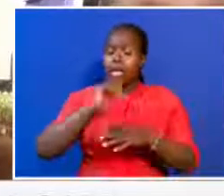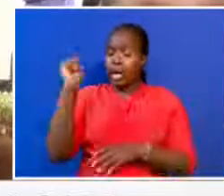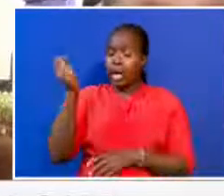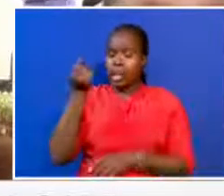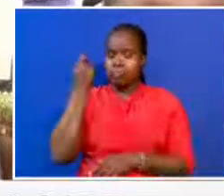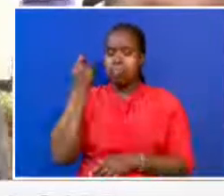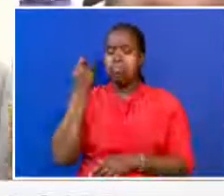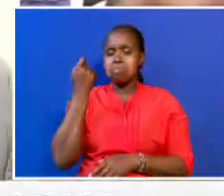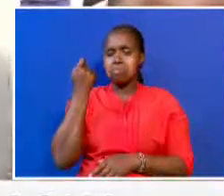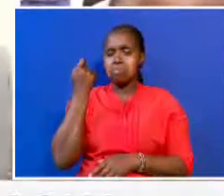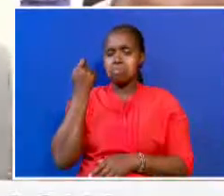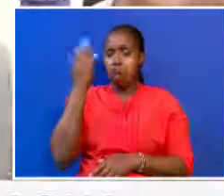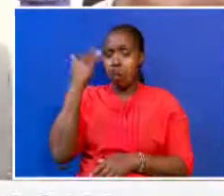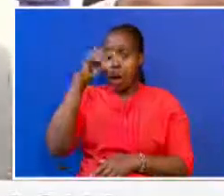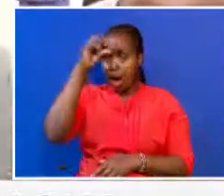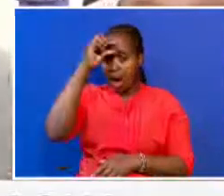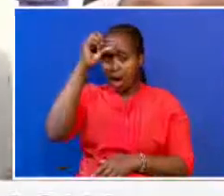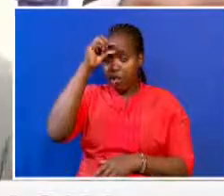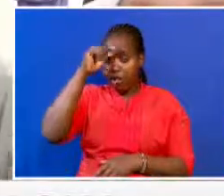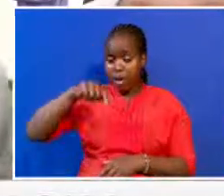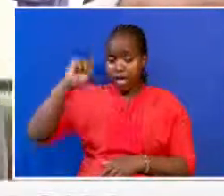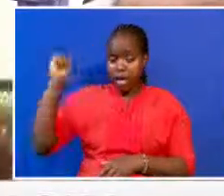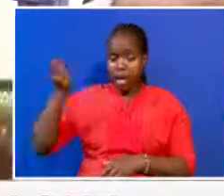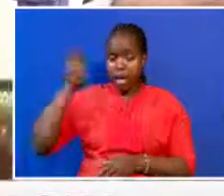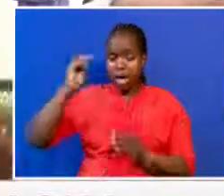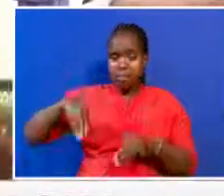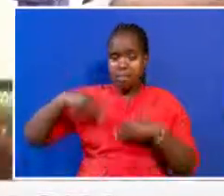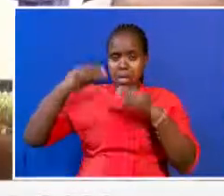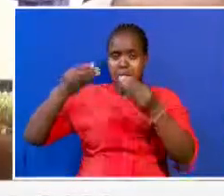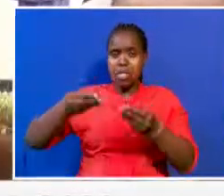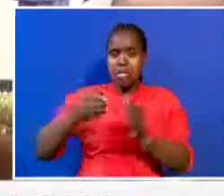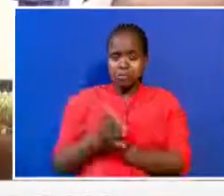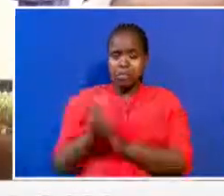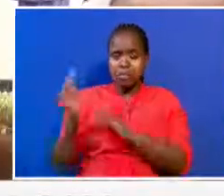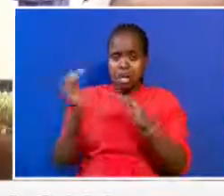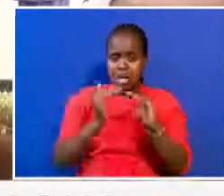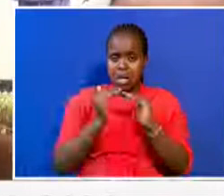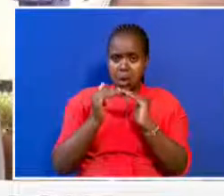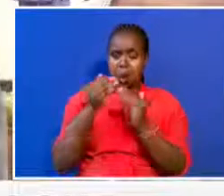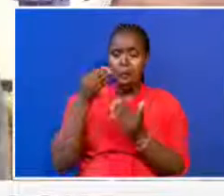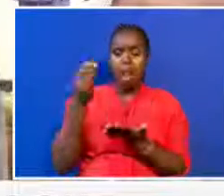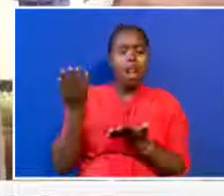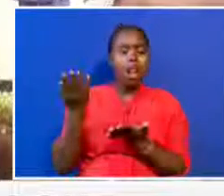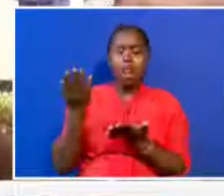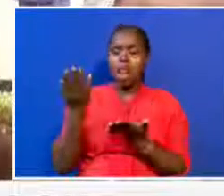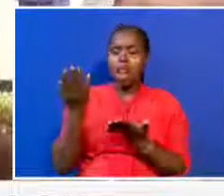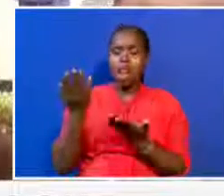Kenya, because the government of the Republic of Kenya gives equal amounts,